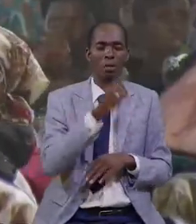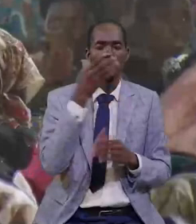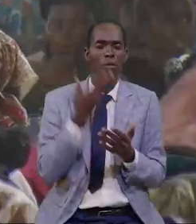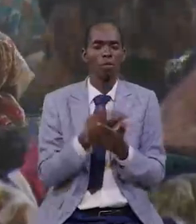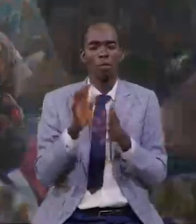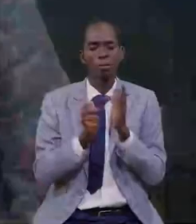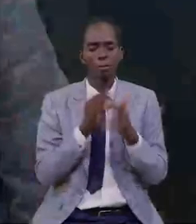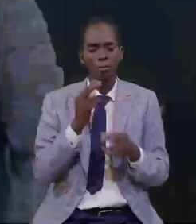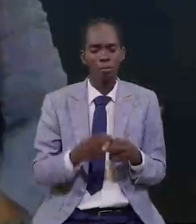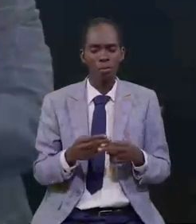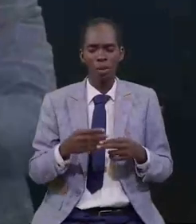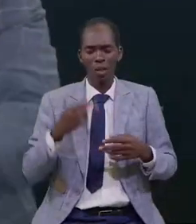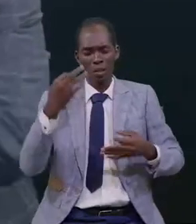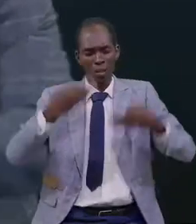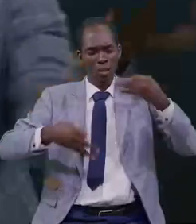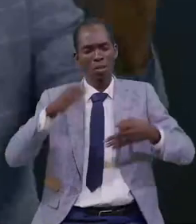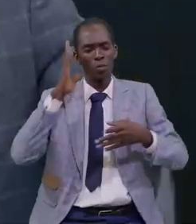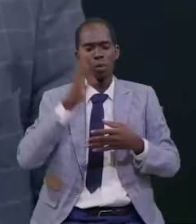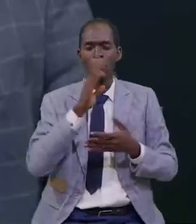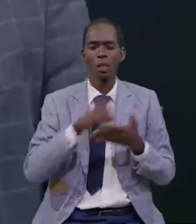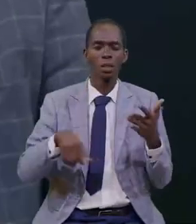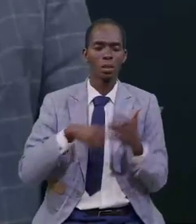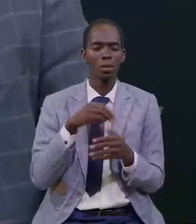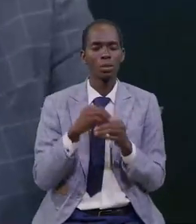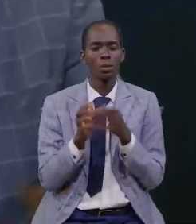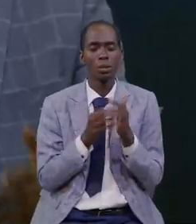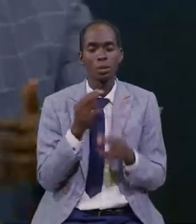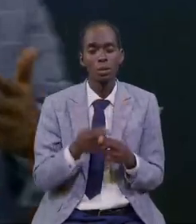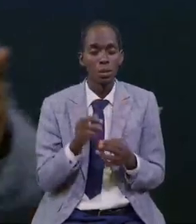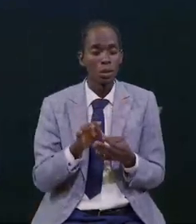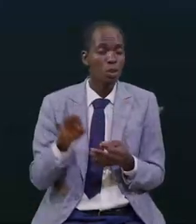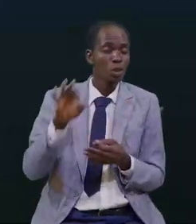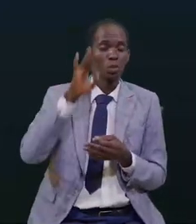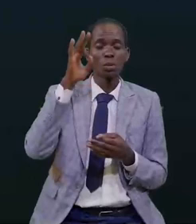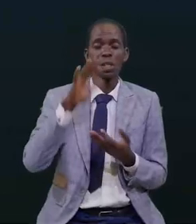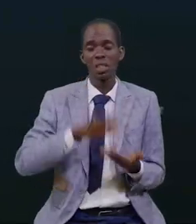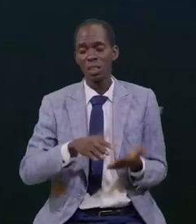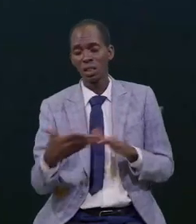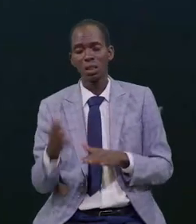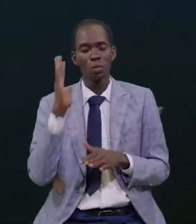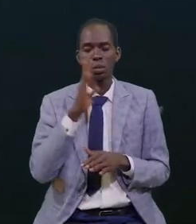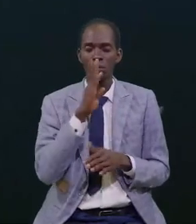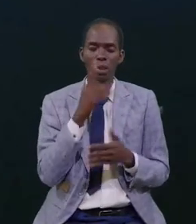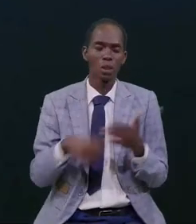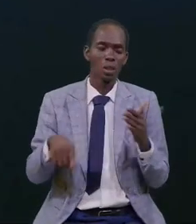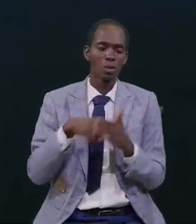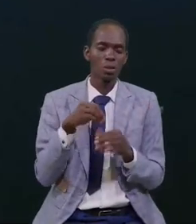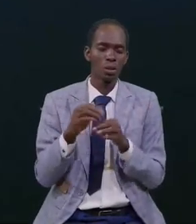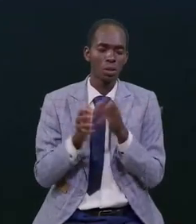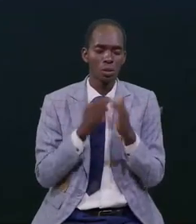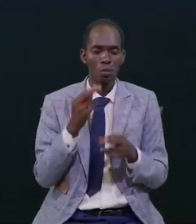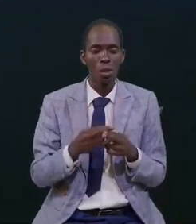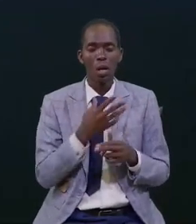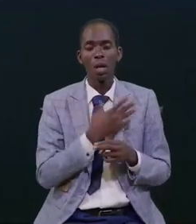la condamnation soit annulée que la mort spirituelle soit annulée et la joie du